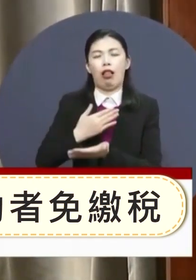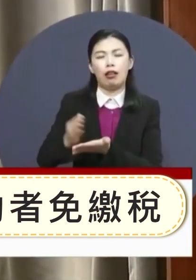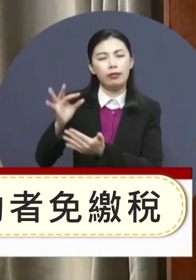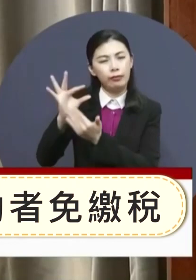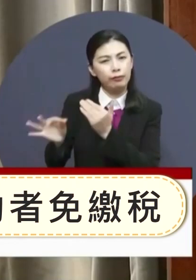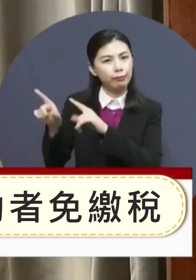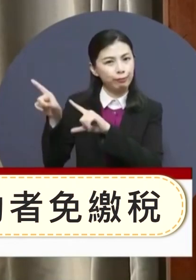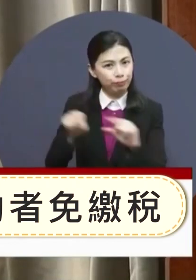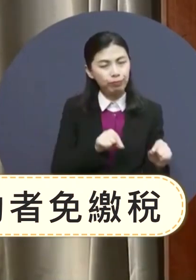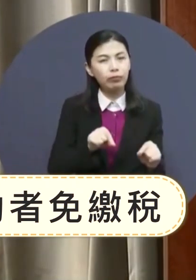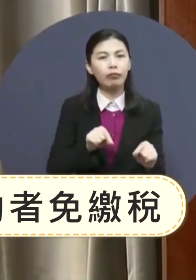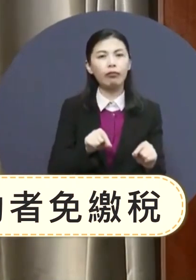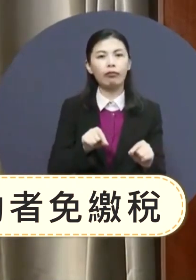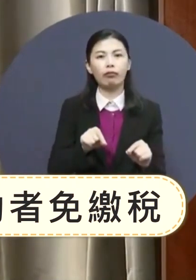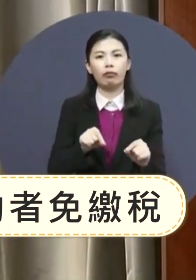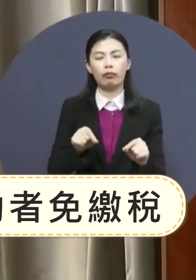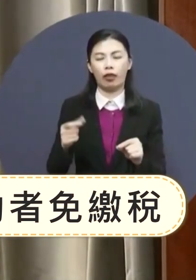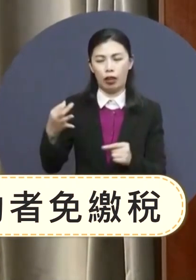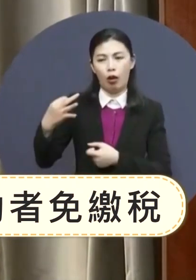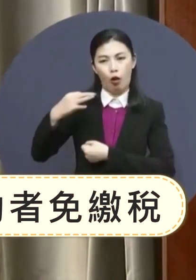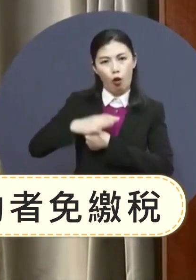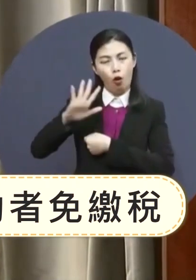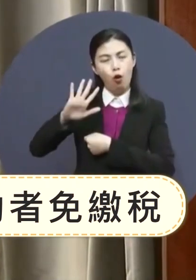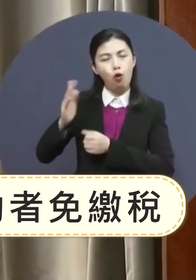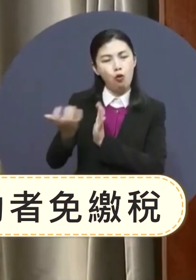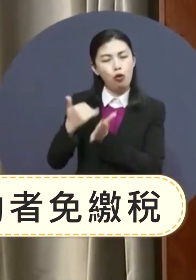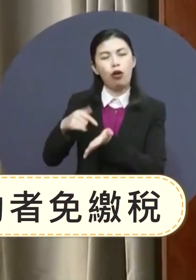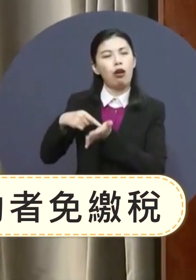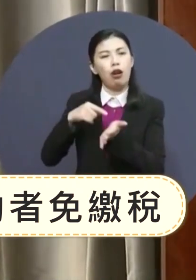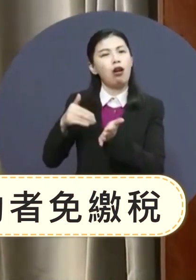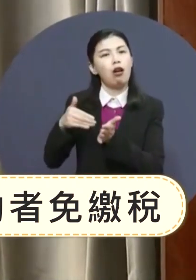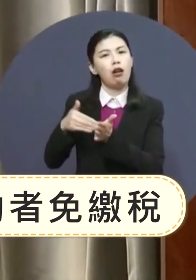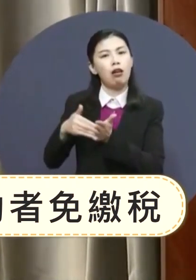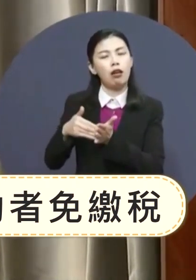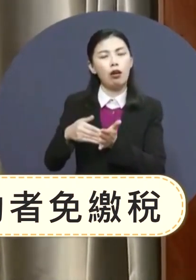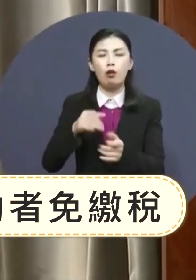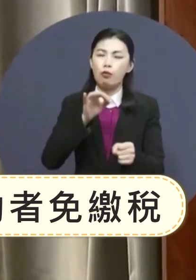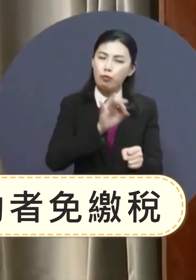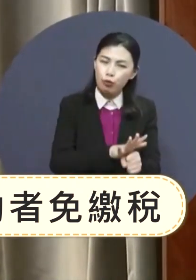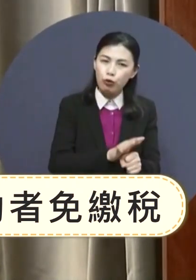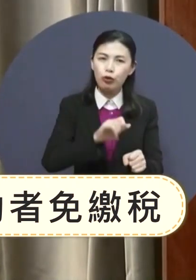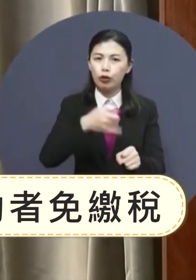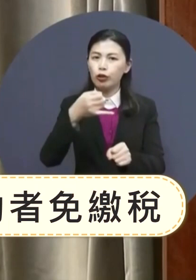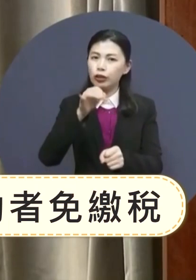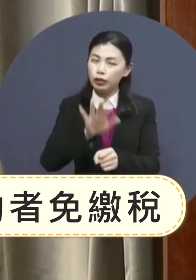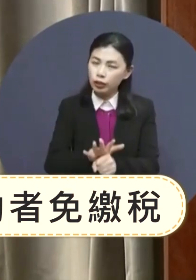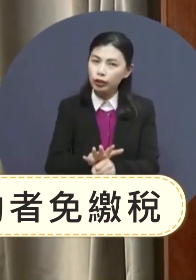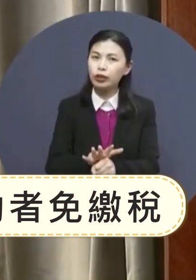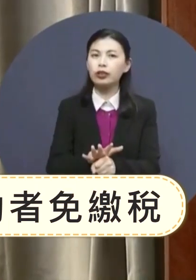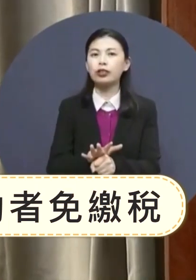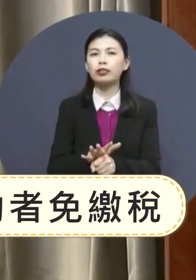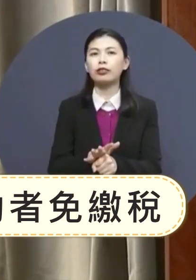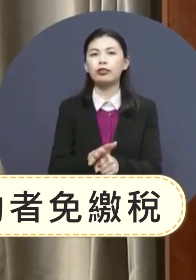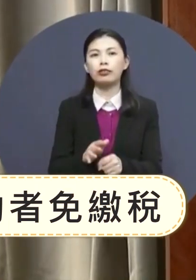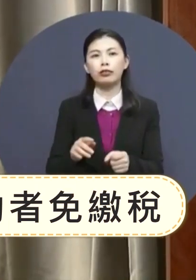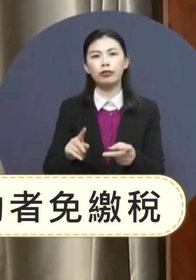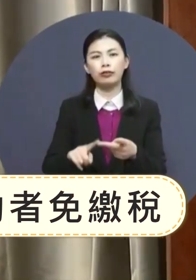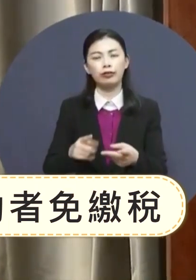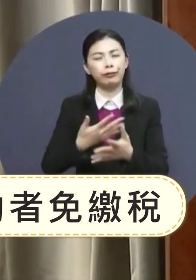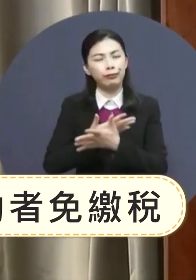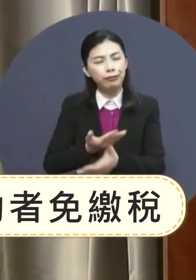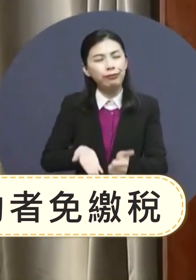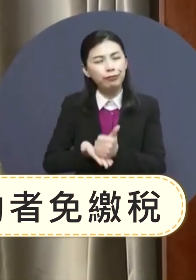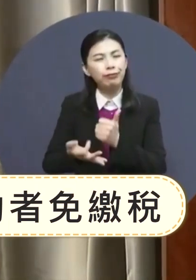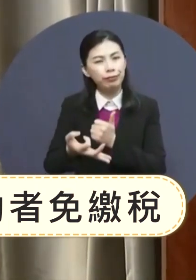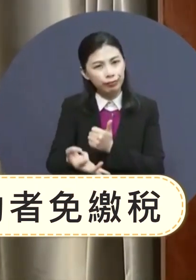会所给予的所有的纾困的补助，不管是补贴、补助、津贴，或者是奖励，